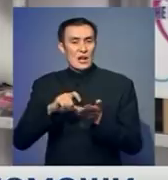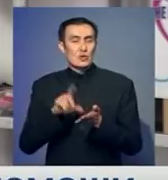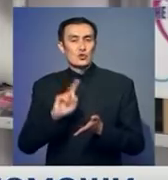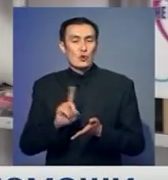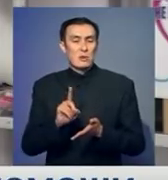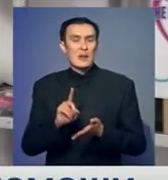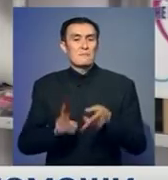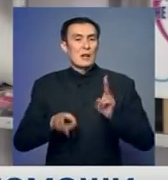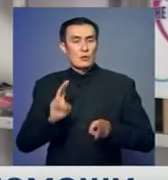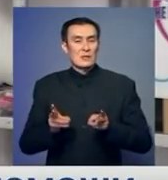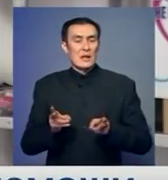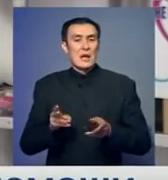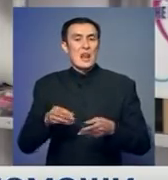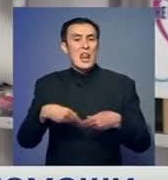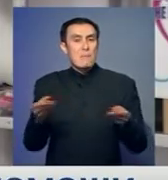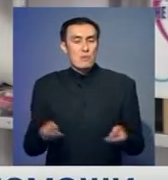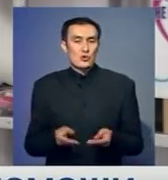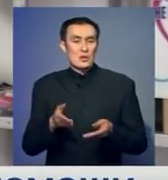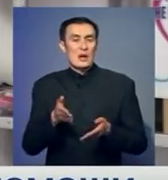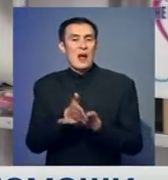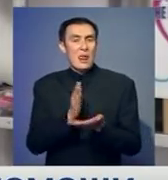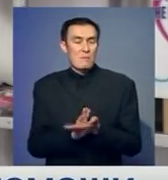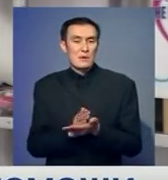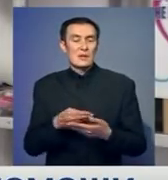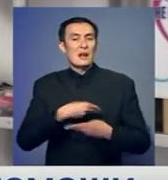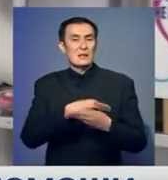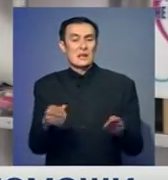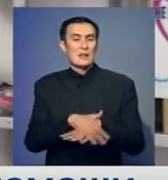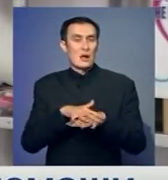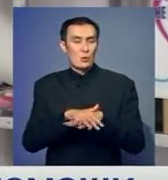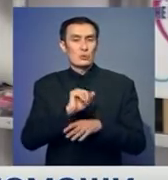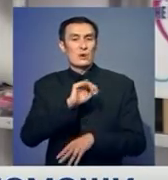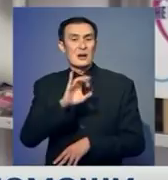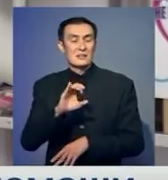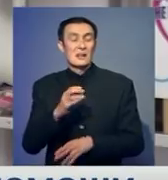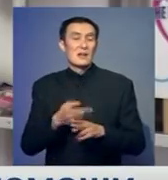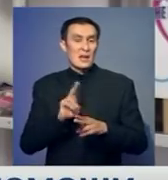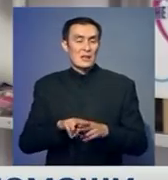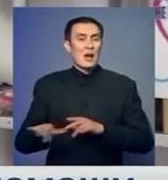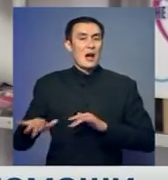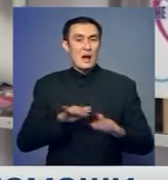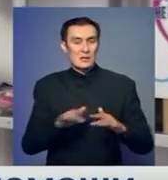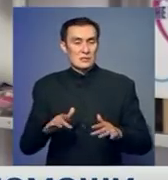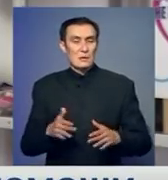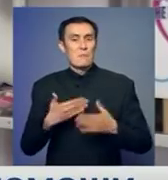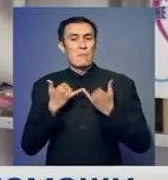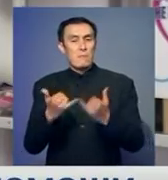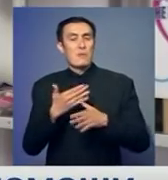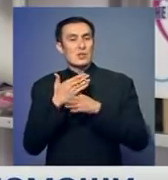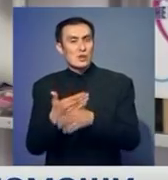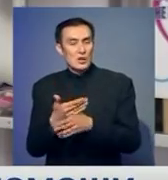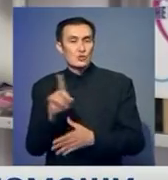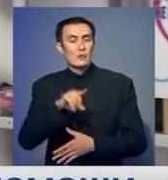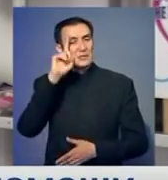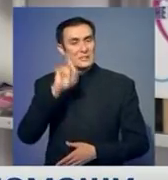делать лепешки, хлеба и дать народу Арысы, которые приехали, сделать акцию свою, поддержать их, чтобы